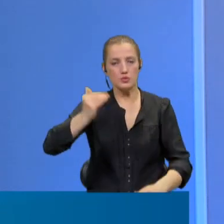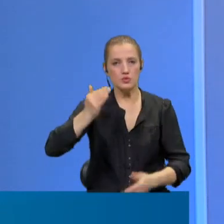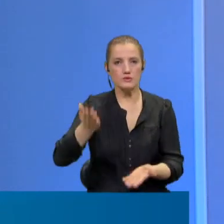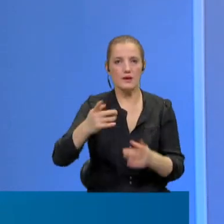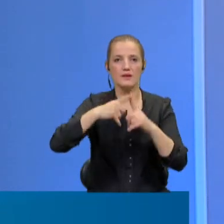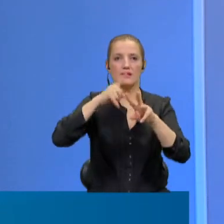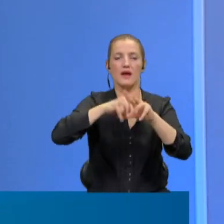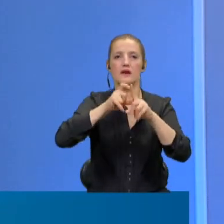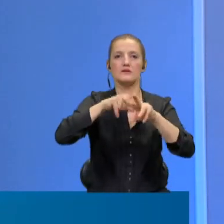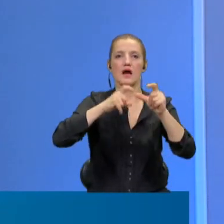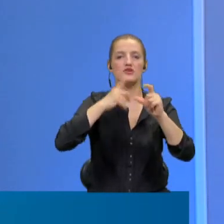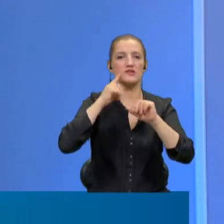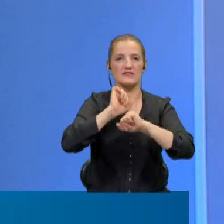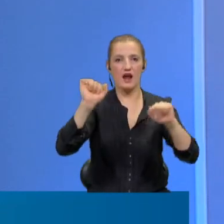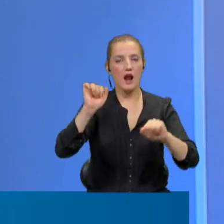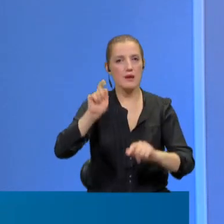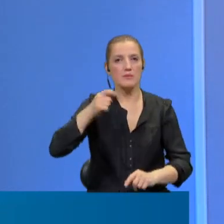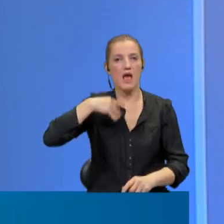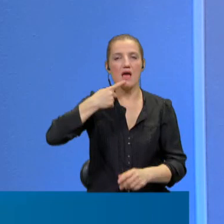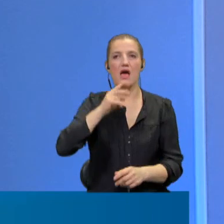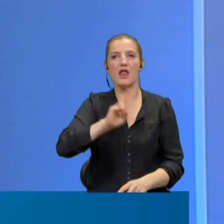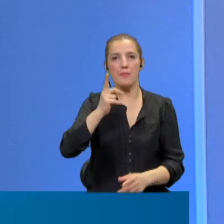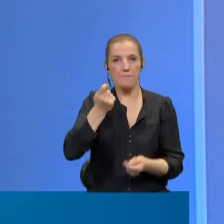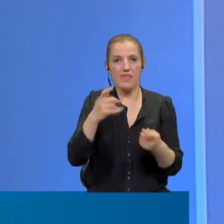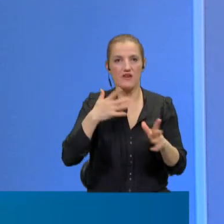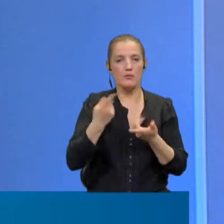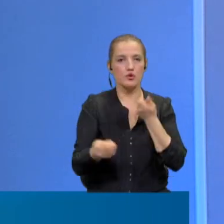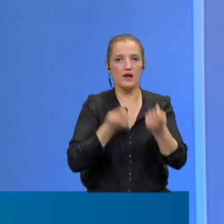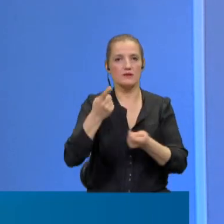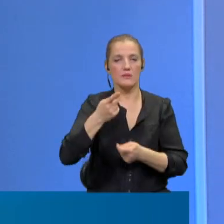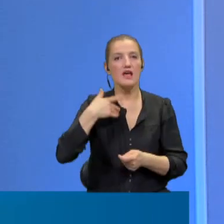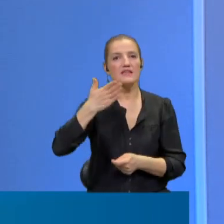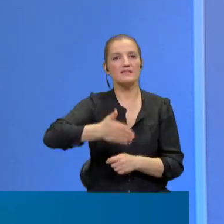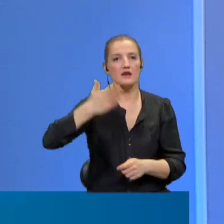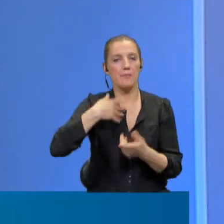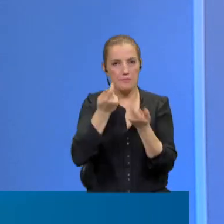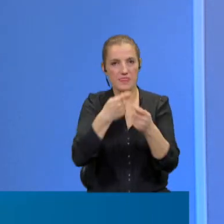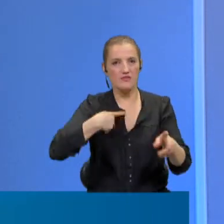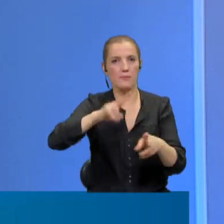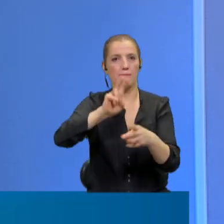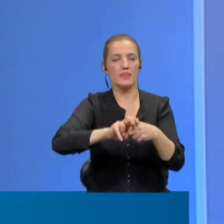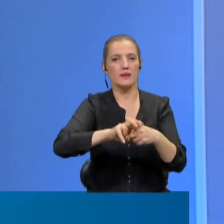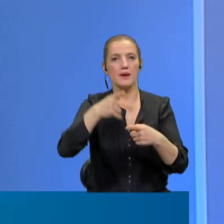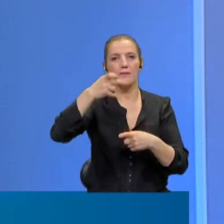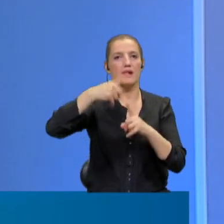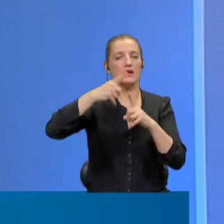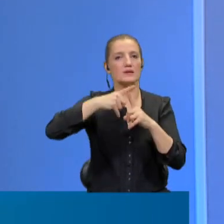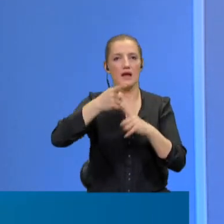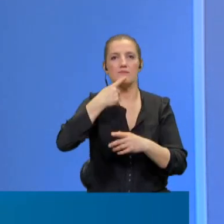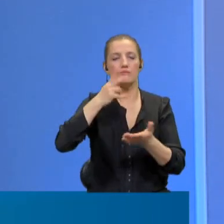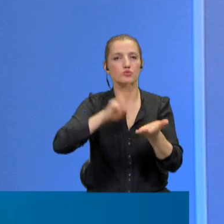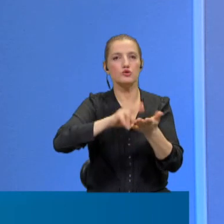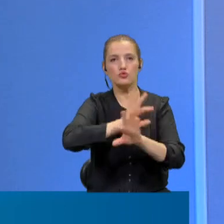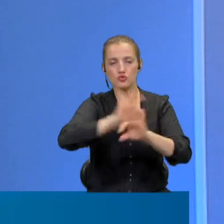TEDAŞ zarar etmiş elektriği bedava mı kullandık Devlet Demiryolları zarar etmiş trenleri bedava bindik PTT zarar etmiş